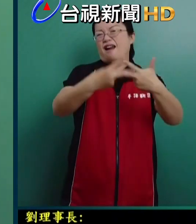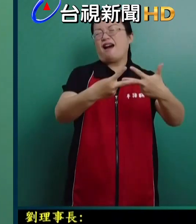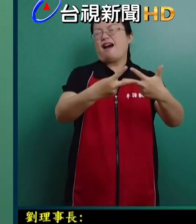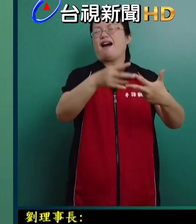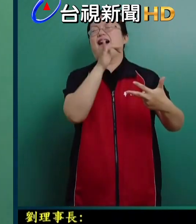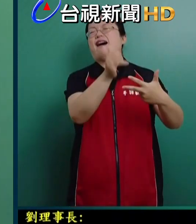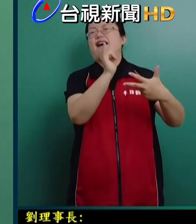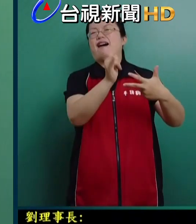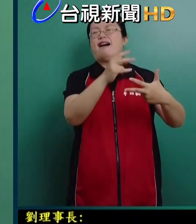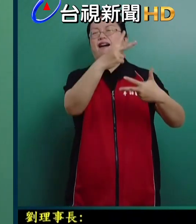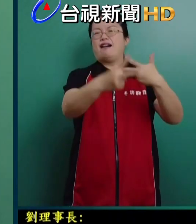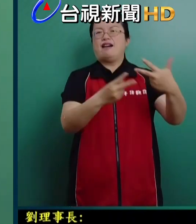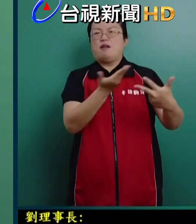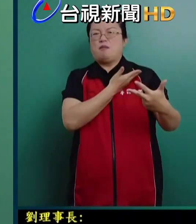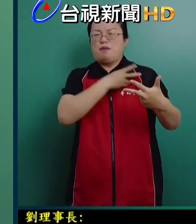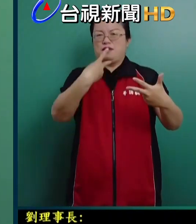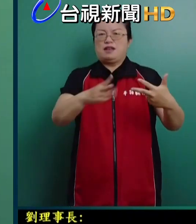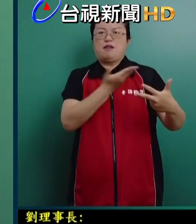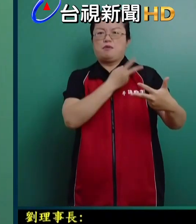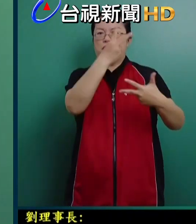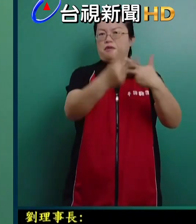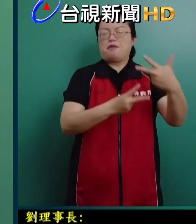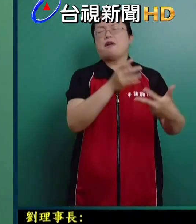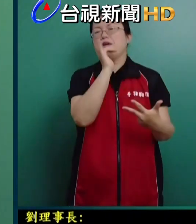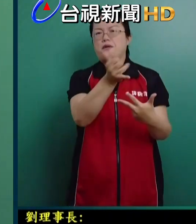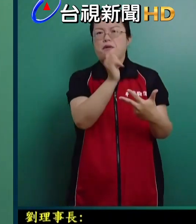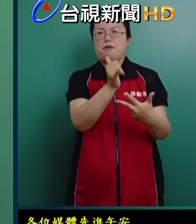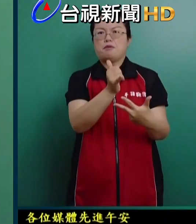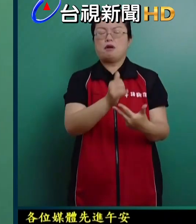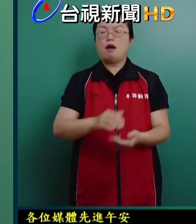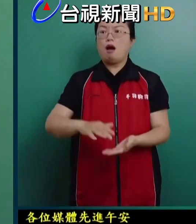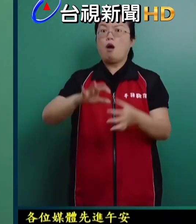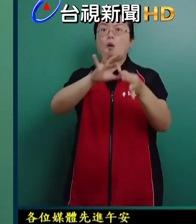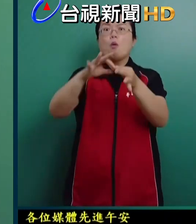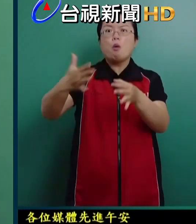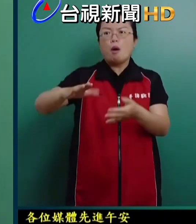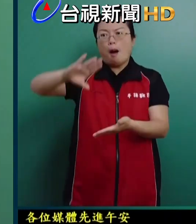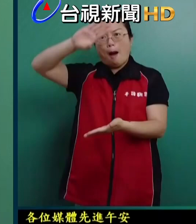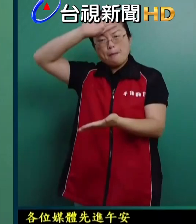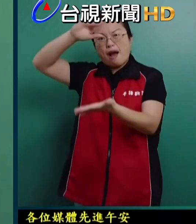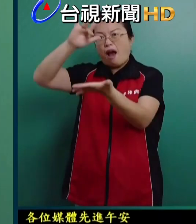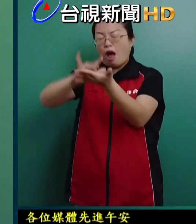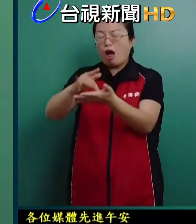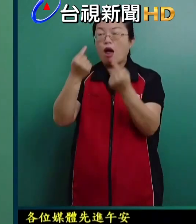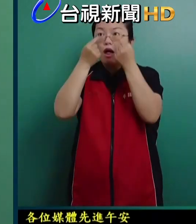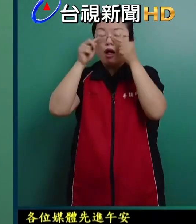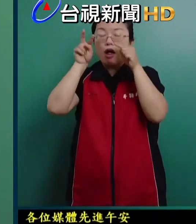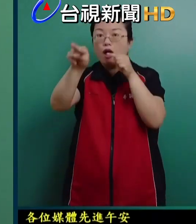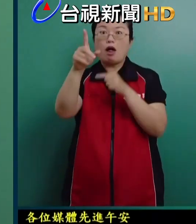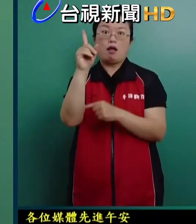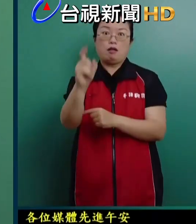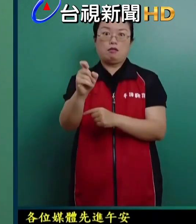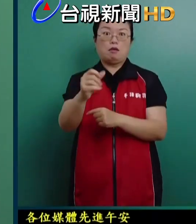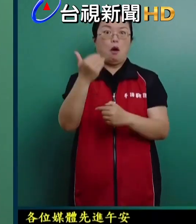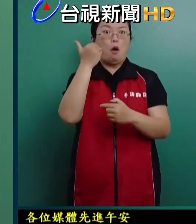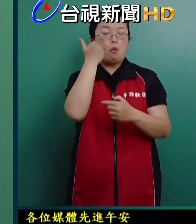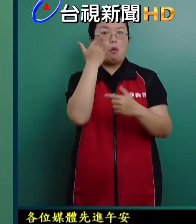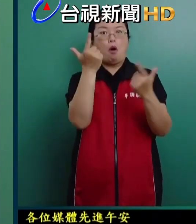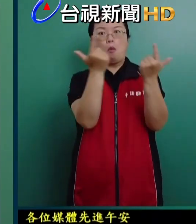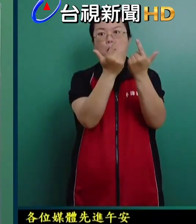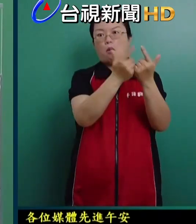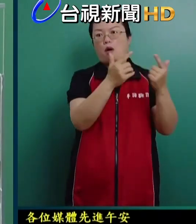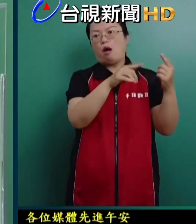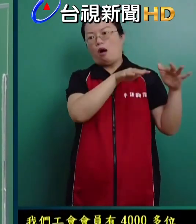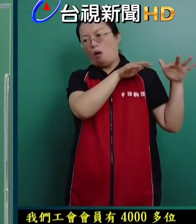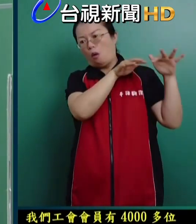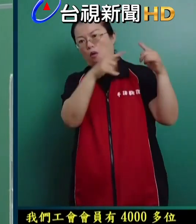这两礼拜以后，因为病毒一般咱看袂到，北部要热，咱也毋知影。啊，你凡是为着讲要提早这